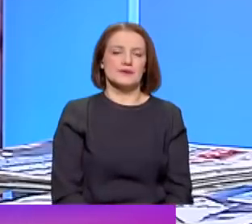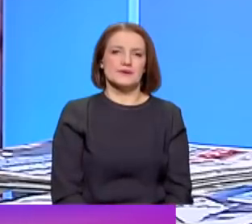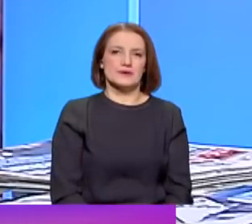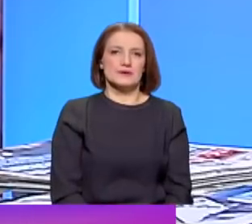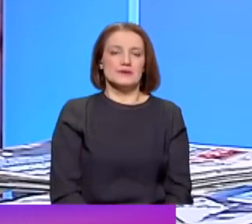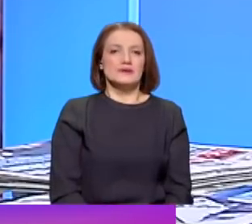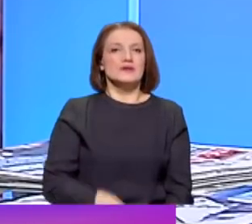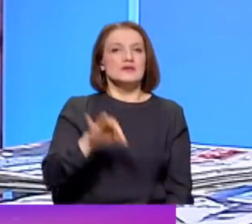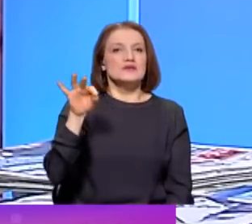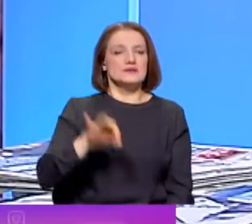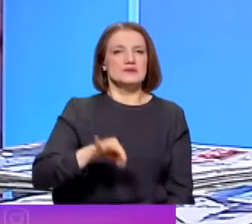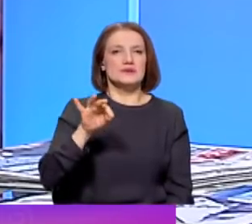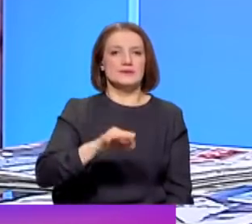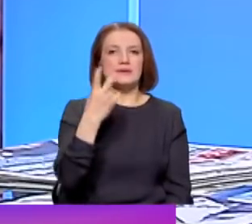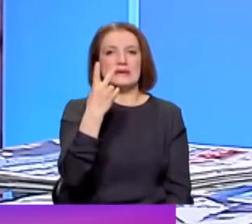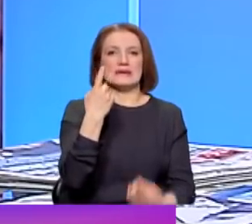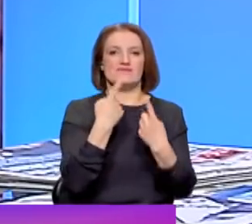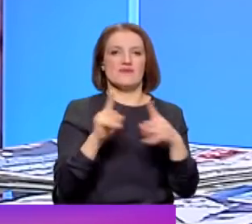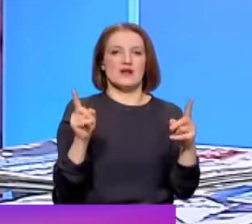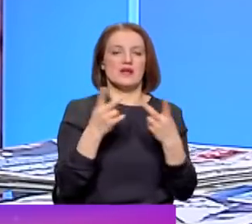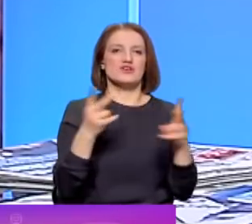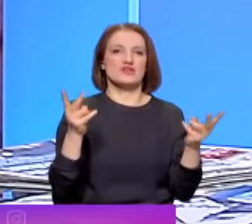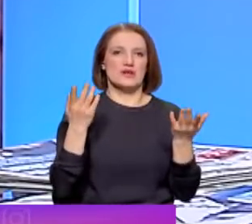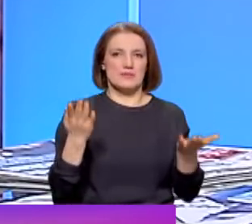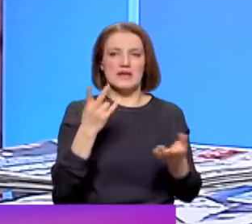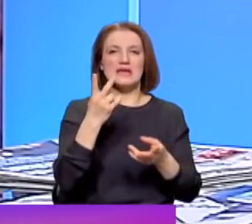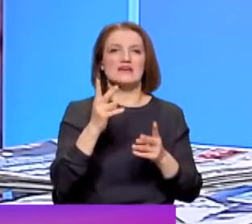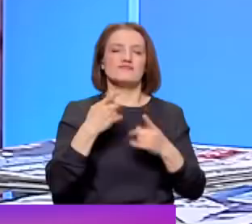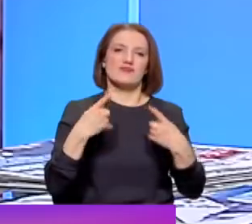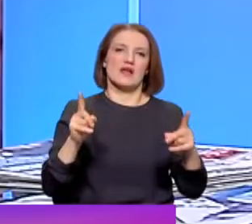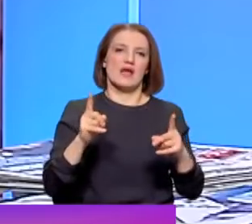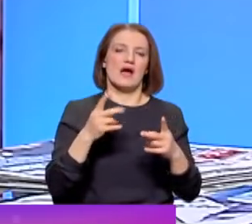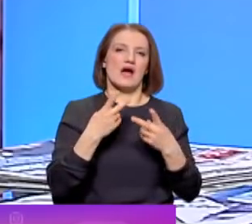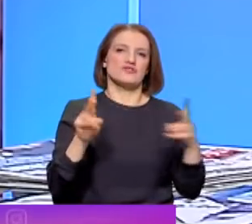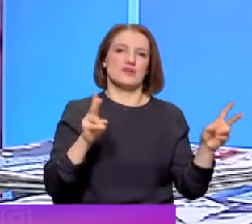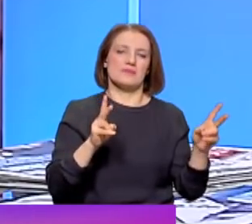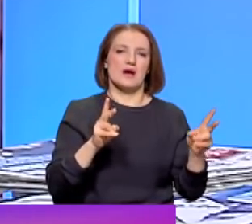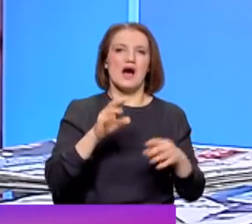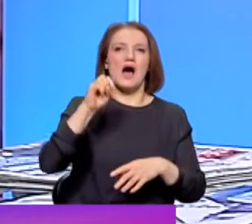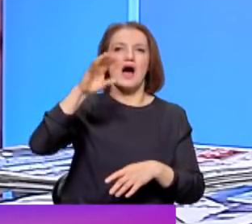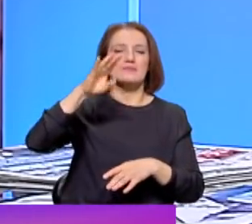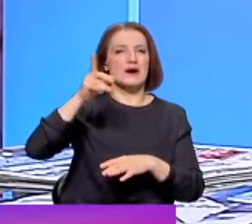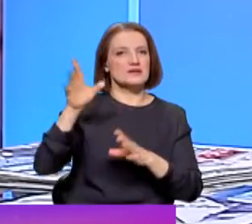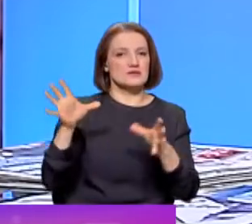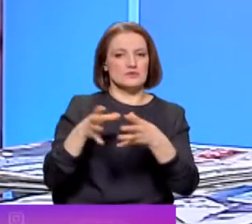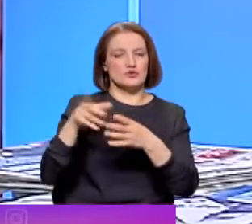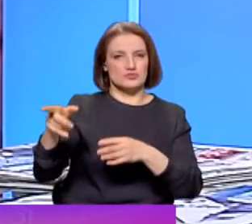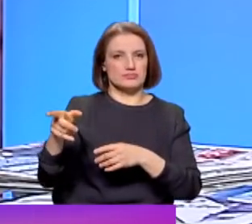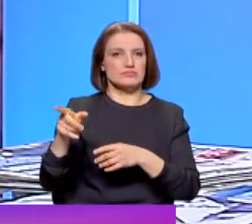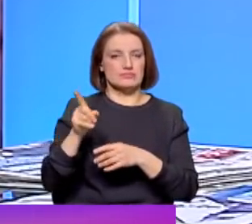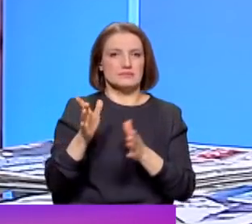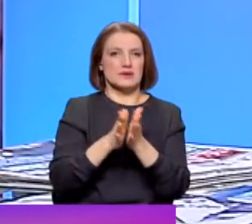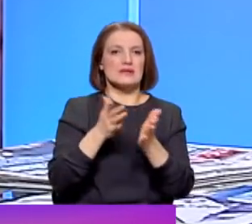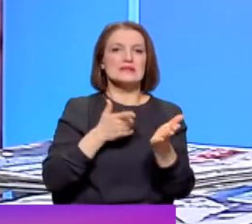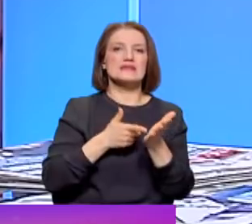Evet şimdi iki farklı açıklama iki farklı adresi farklı açıklama Hani AK Parti Teşkilatı ile yan yana geldiyse